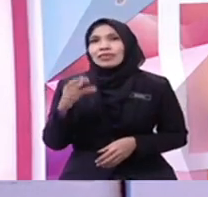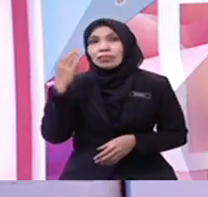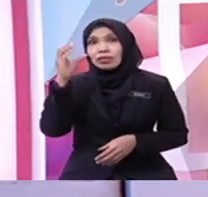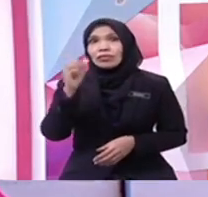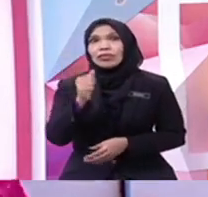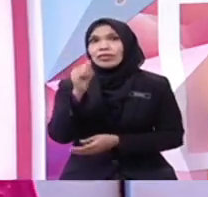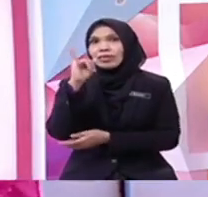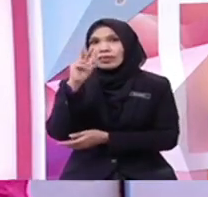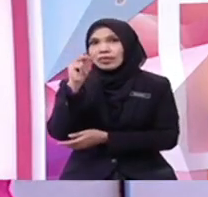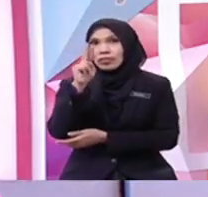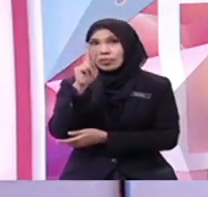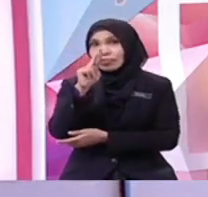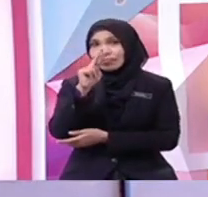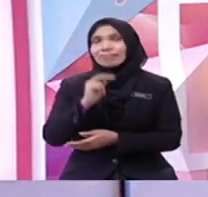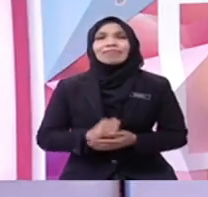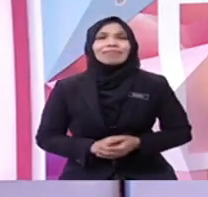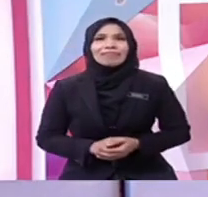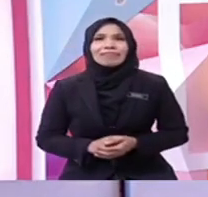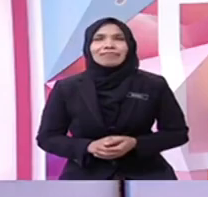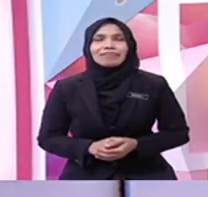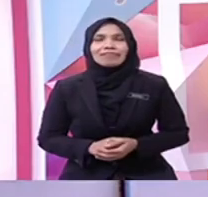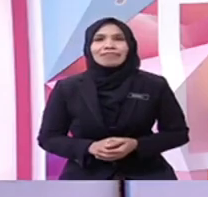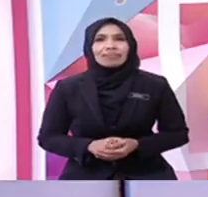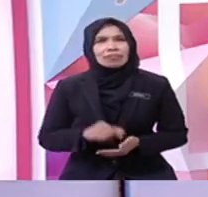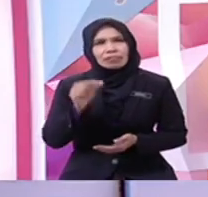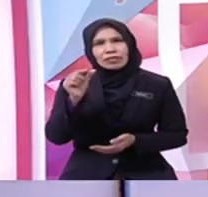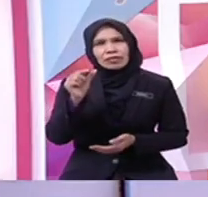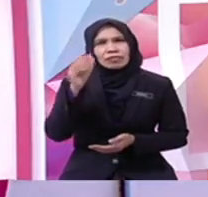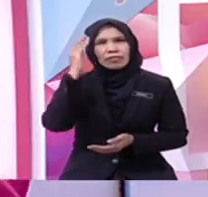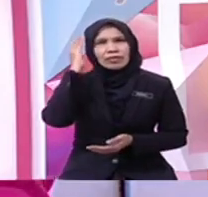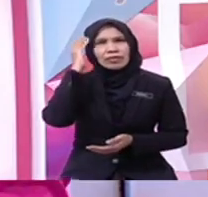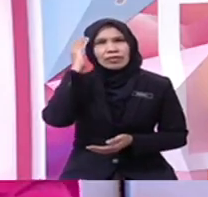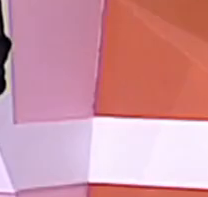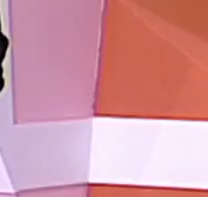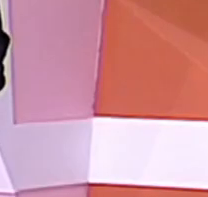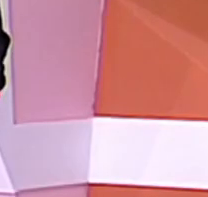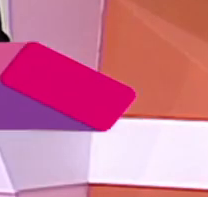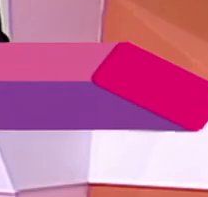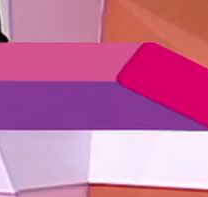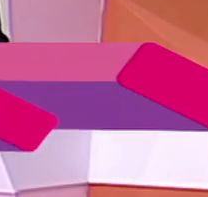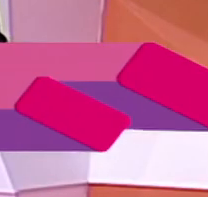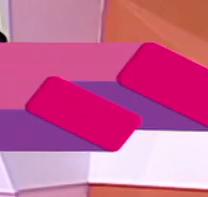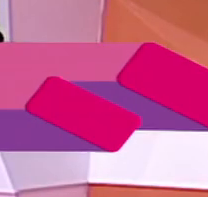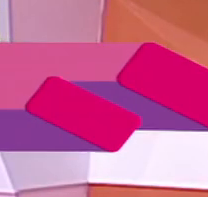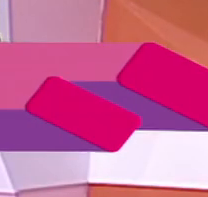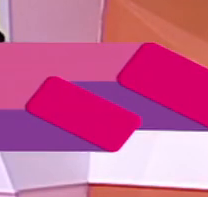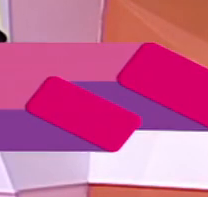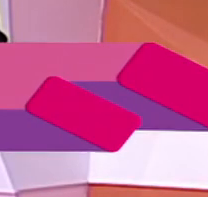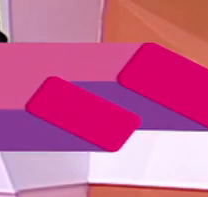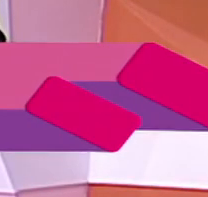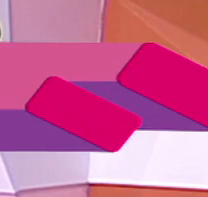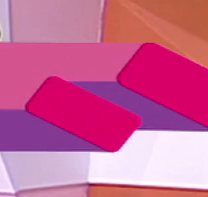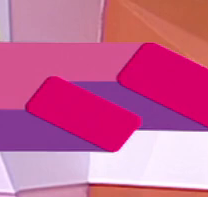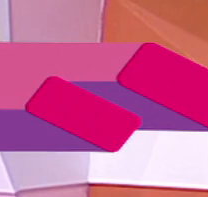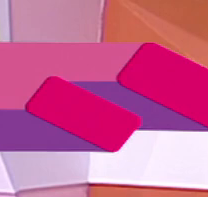Kampung Baru dan juga sedikit peringatan kepada anda di rumah yang mungkin bertanya-tanya Kenapa saya tidak mengenakan penutup muka ini dengan Cikgu ini